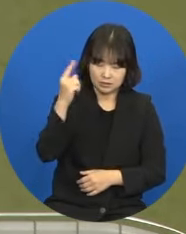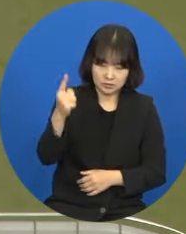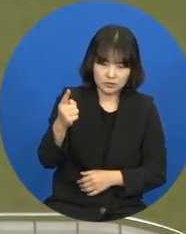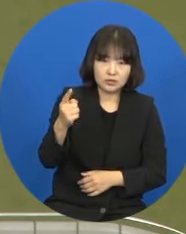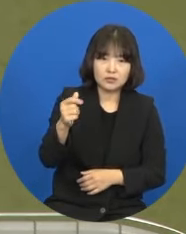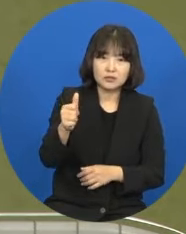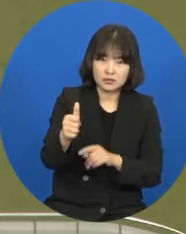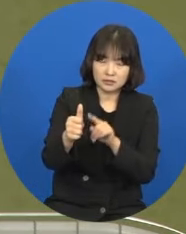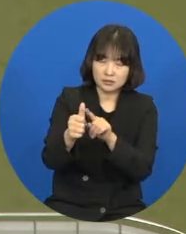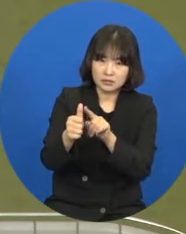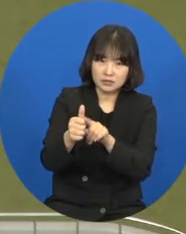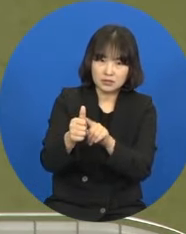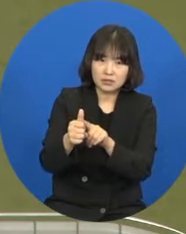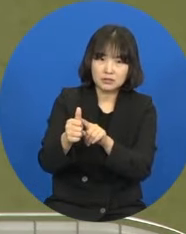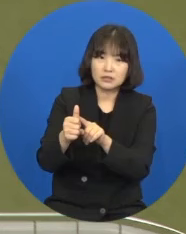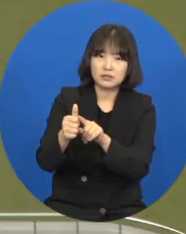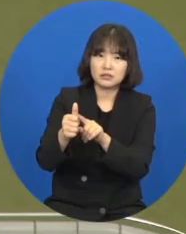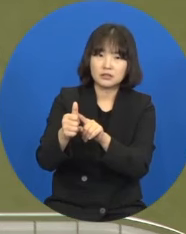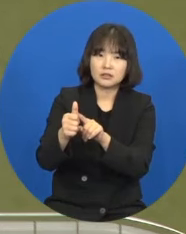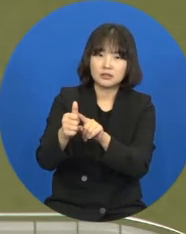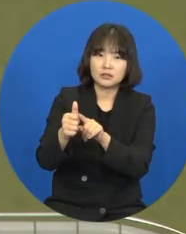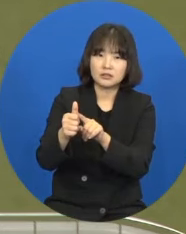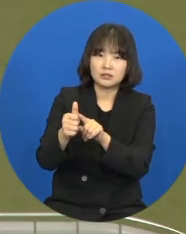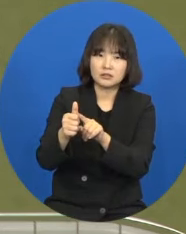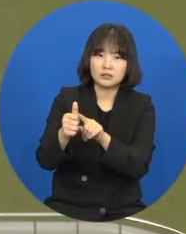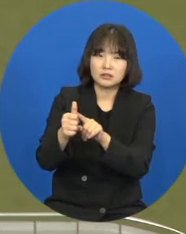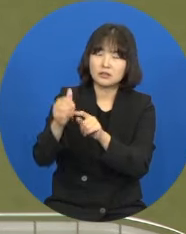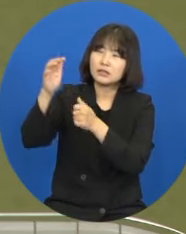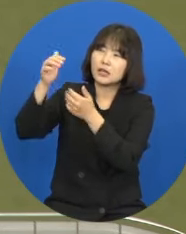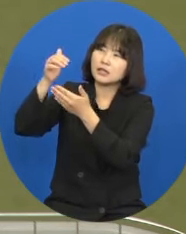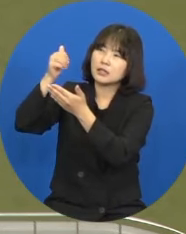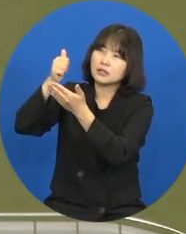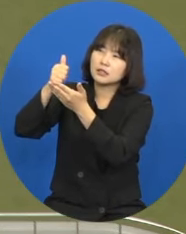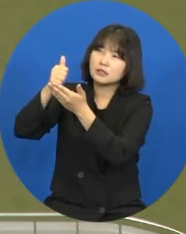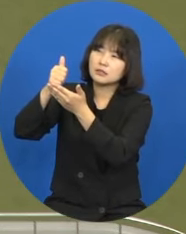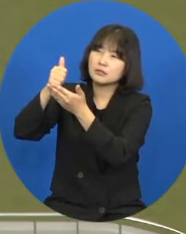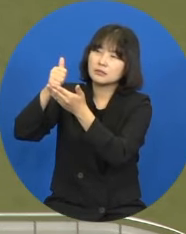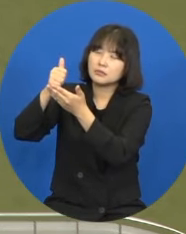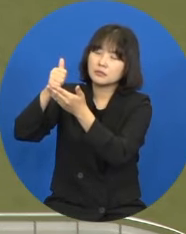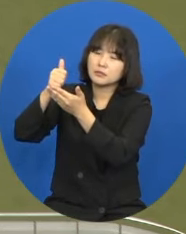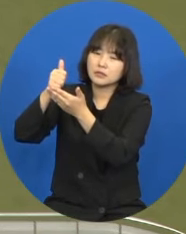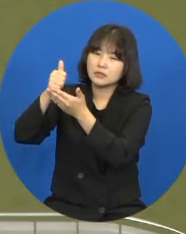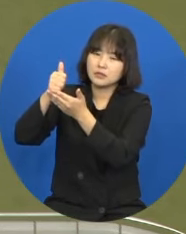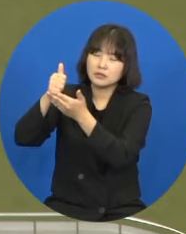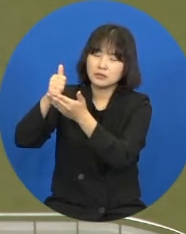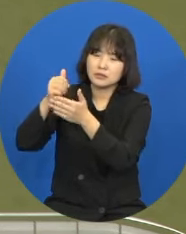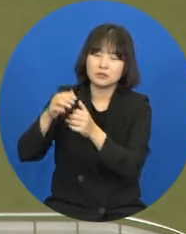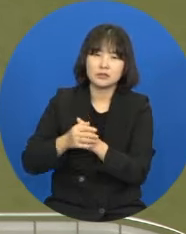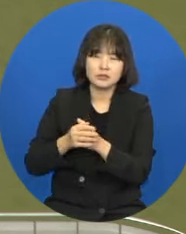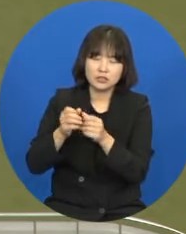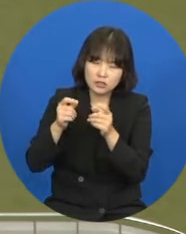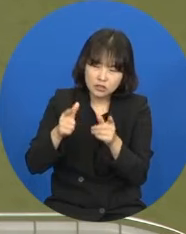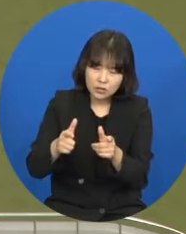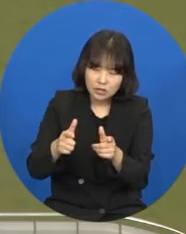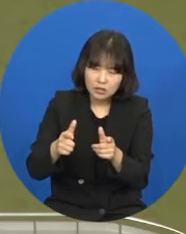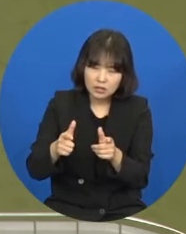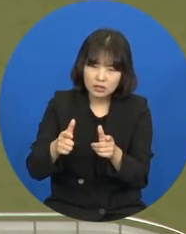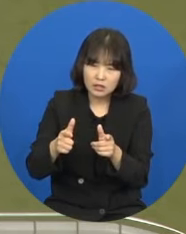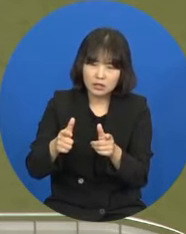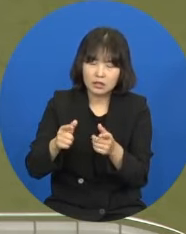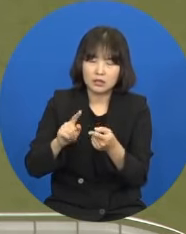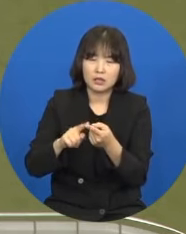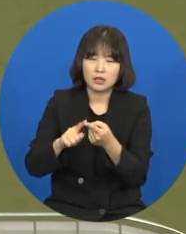자신의 무고함을 드러낼 수 있는 기회로 주셨구나 하는 것을 알았던 거예요 그렇게 알알 수 있었던 이유는 뭐예요 기도했기